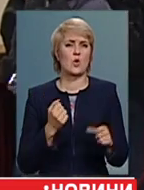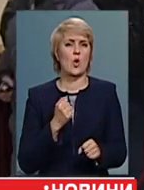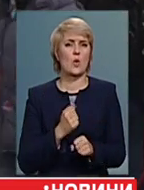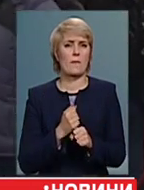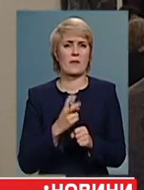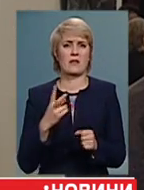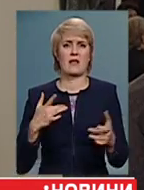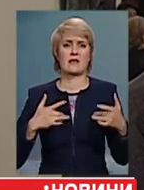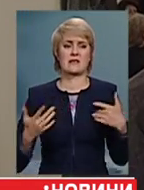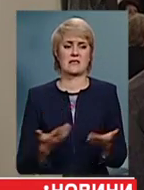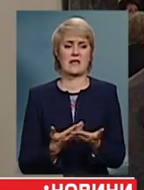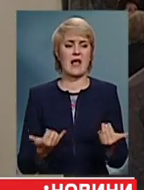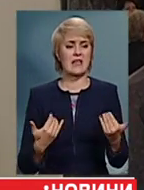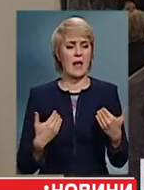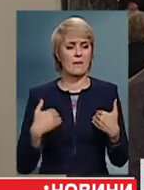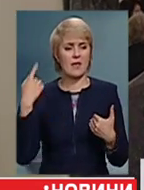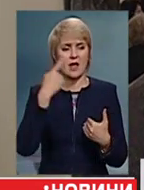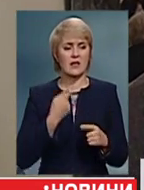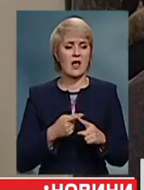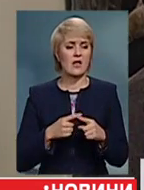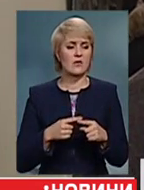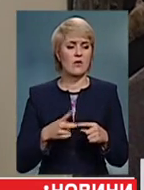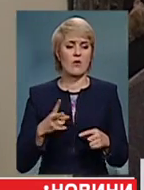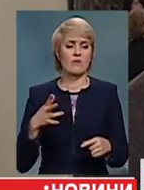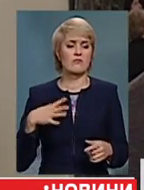на сцені. Для мене лично це неожиданно.